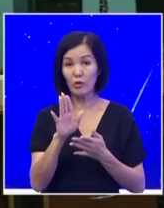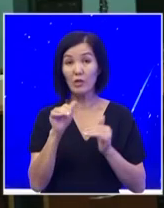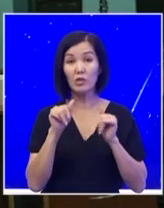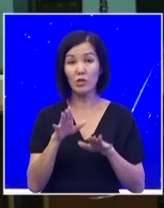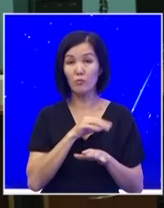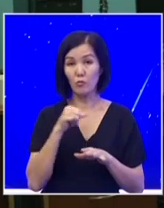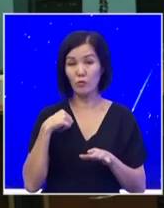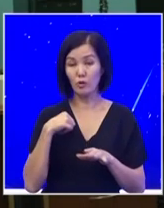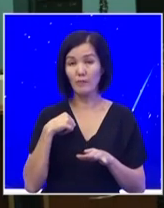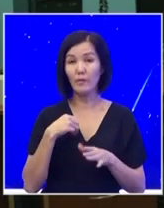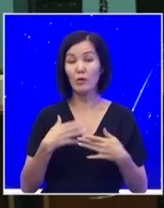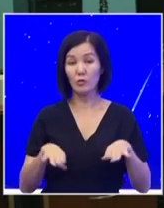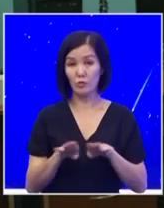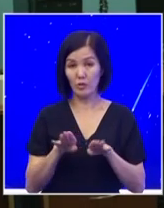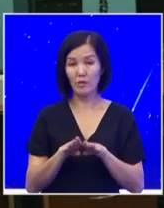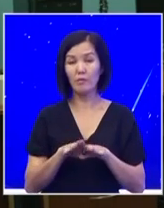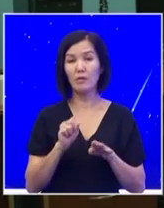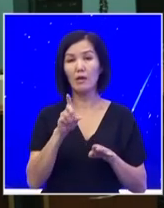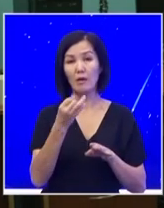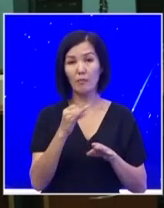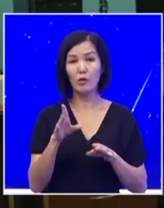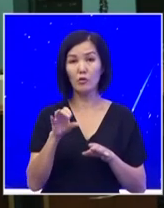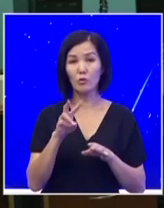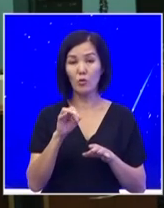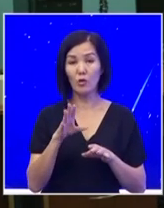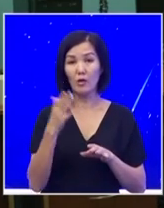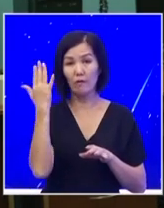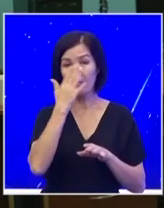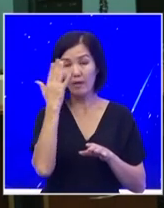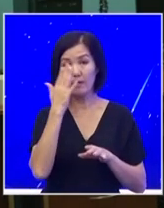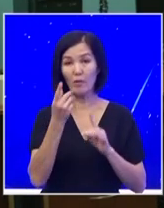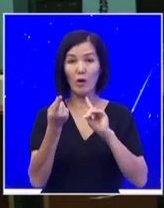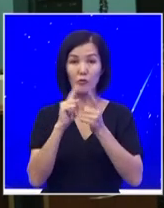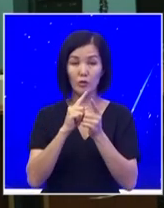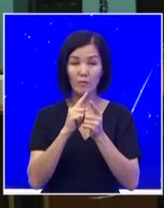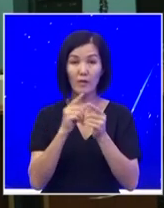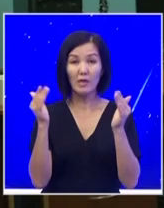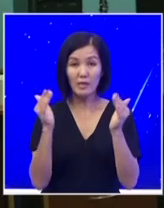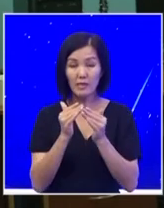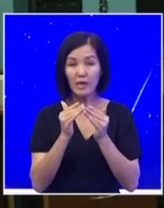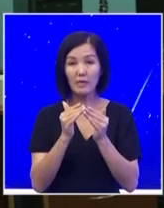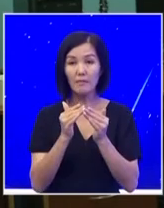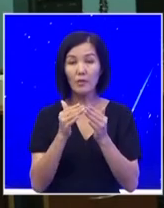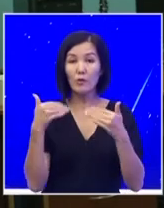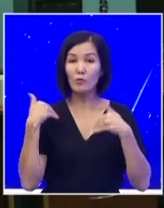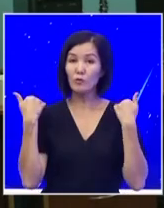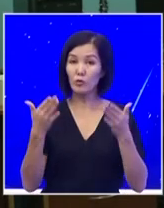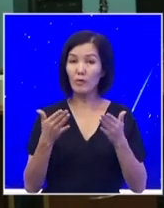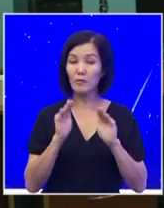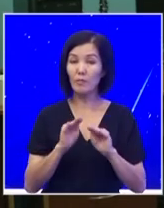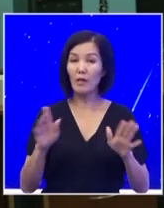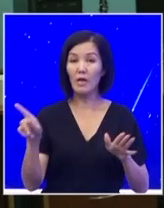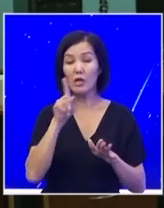жолы шығармасына қызығушылық тудыру үшін оқырман тарапынан, әсіресе оқушыларға,